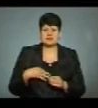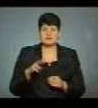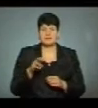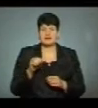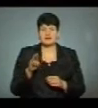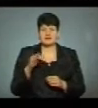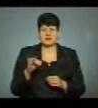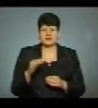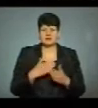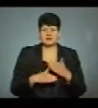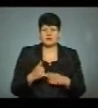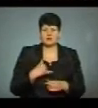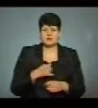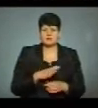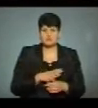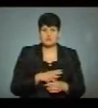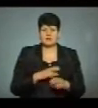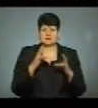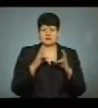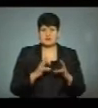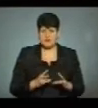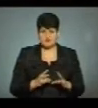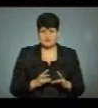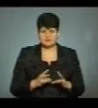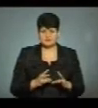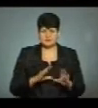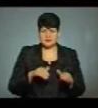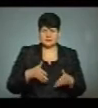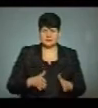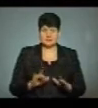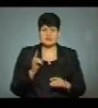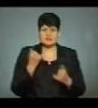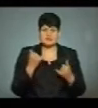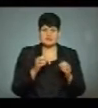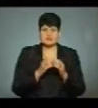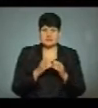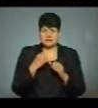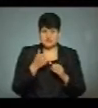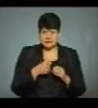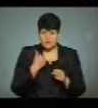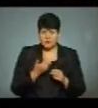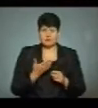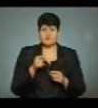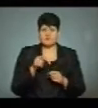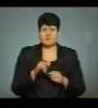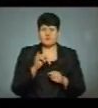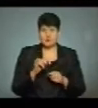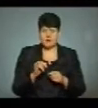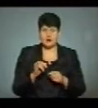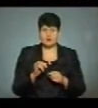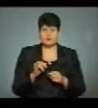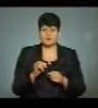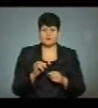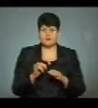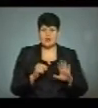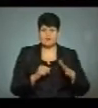інвалідність. У нас була пологова травма дитині. Зараз 10 років, там брахіоплексопатія, він погано володіє лівою